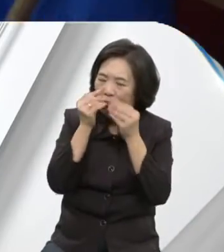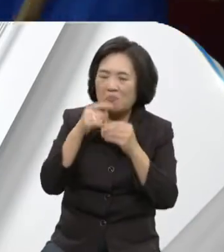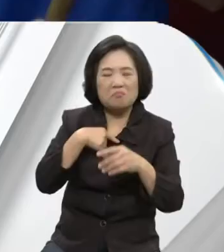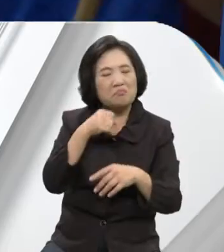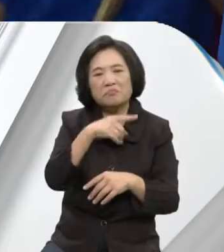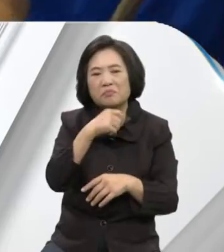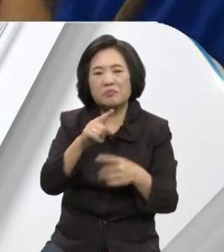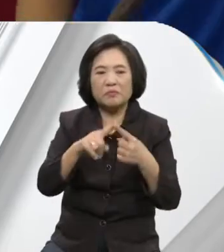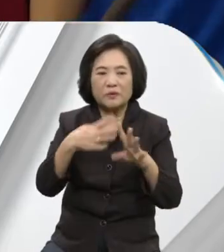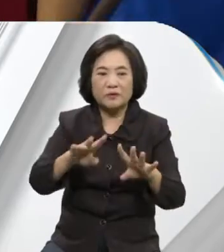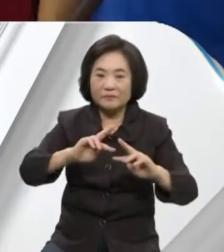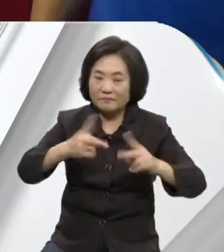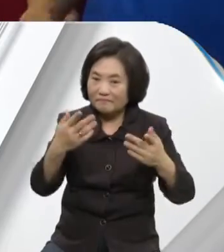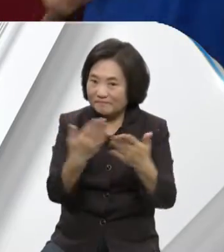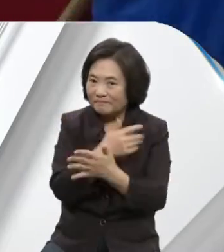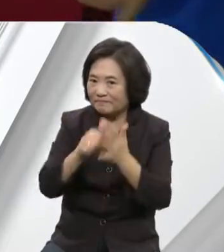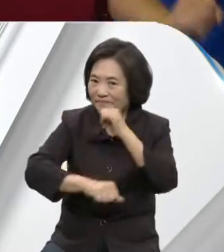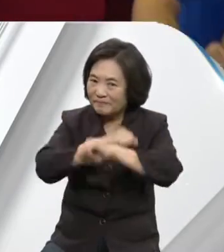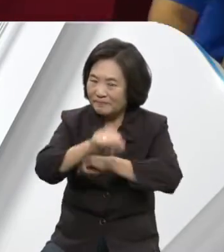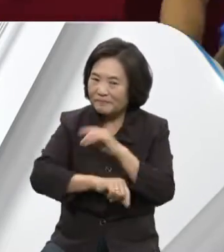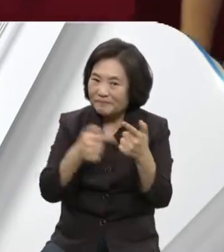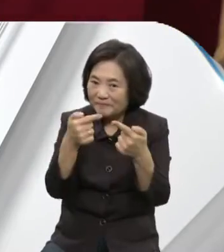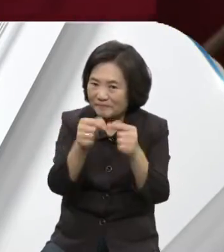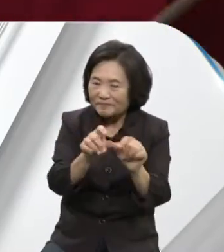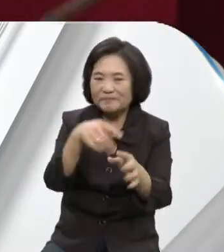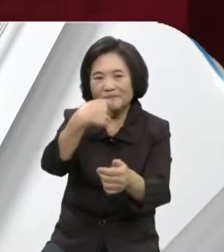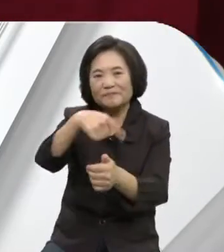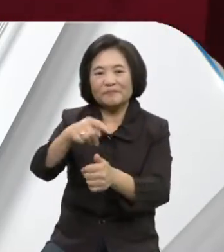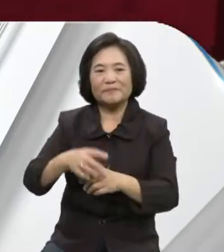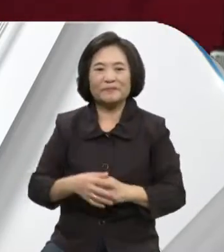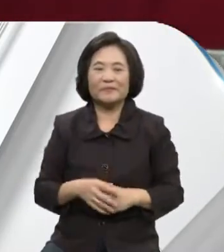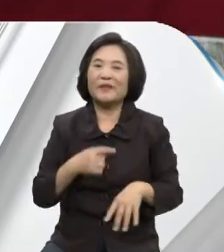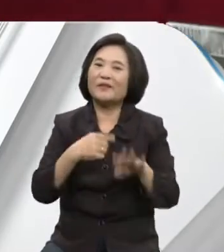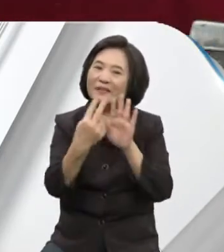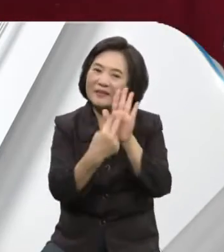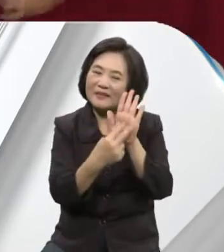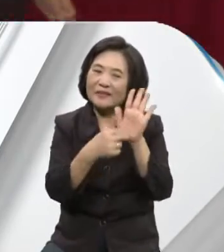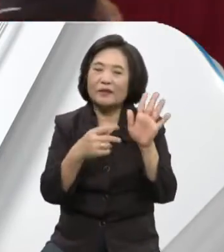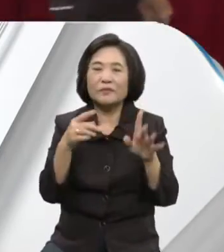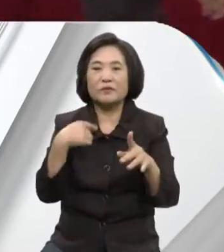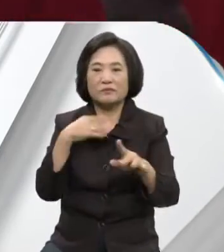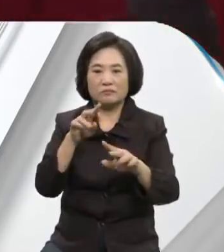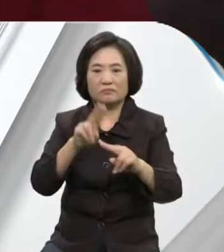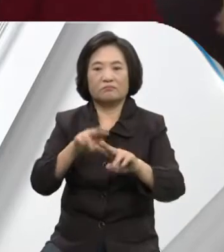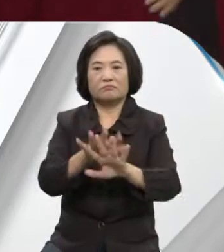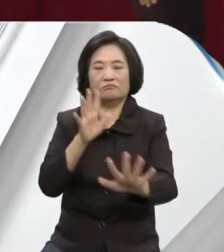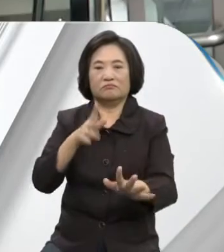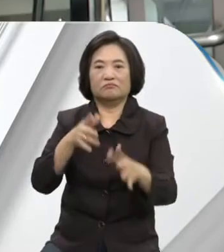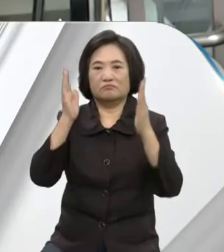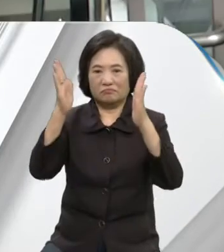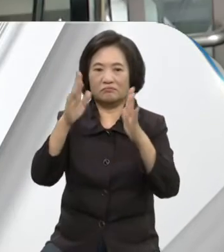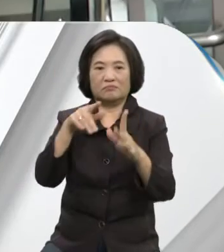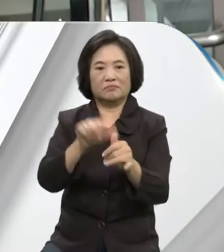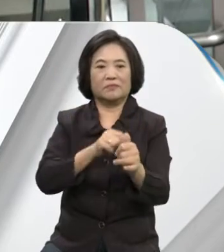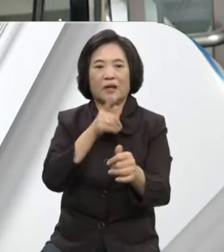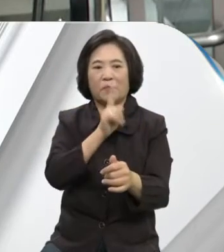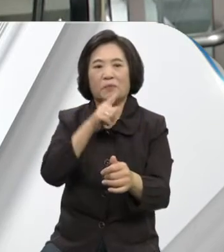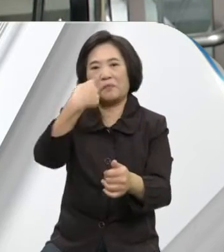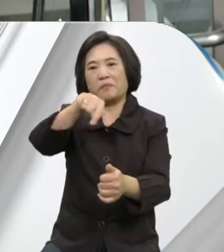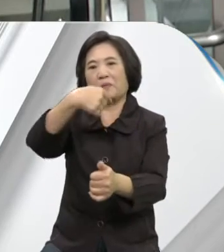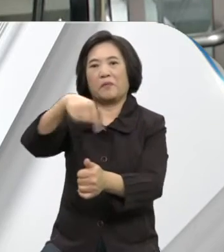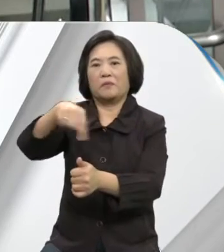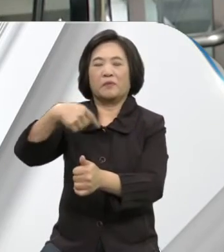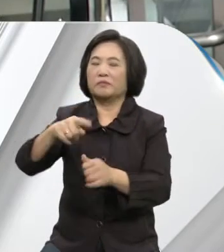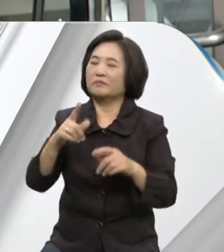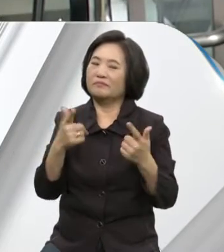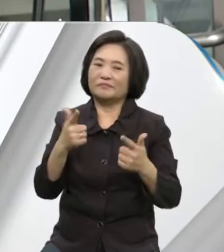新方法嘅教学方式来代替学生嘅兴趣。 每场讲阿林平常都讲咧，哦。很正式，规